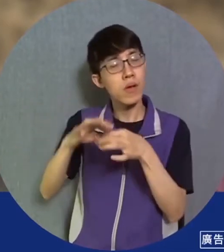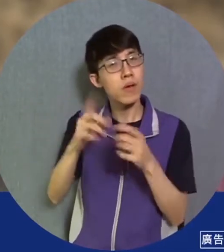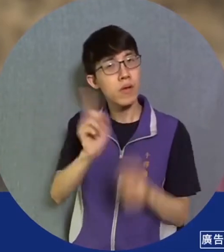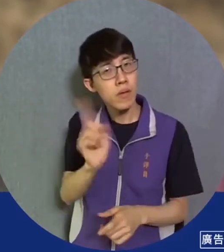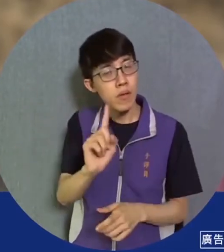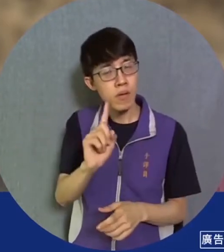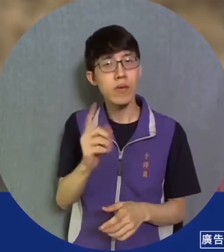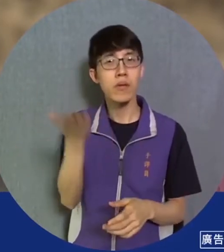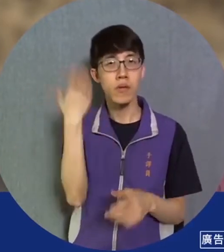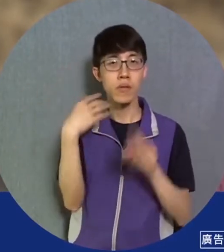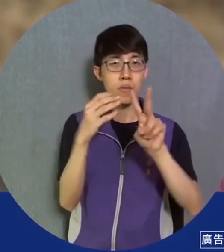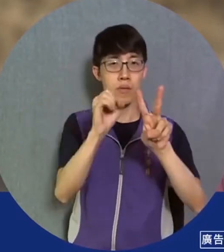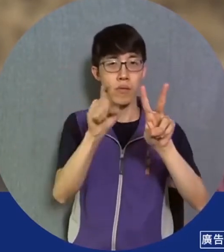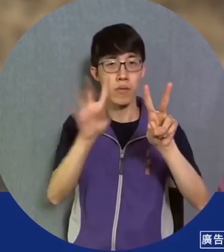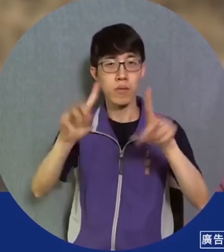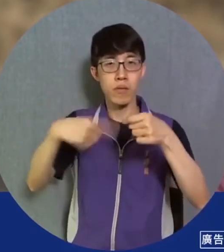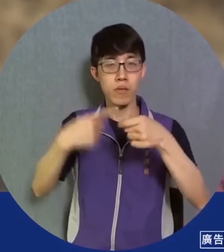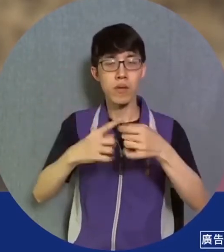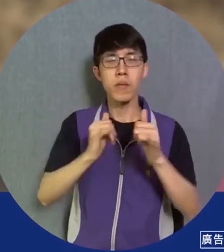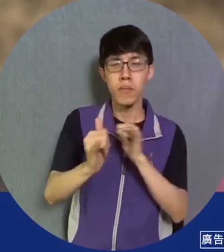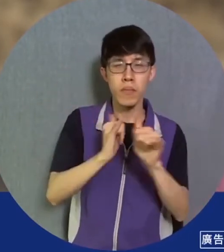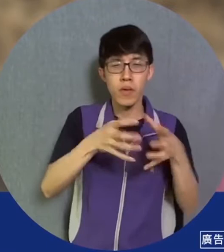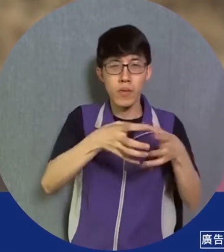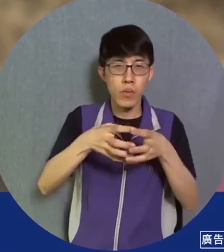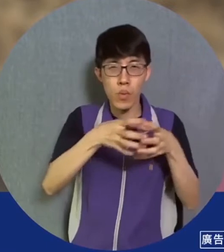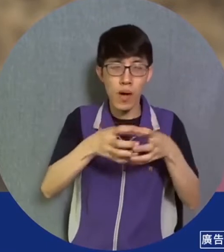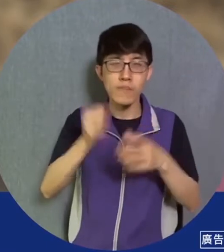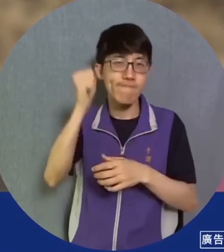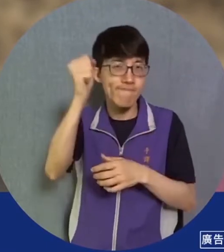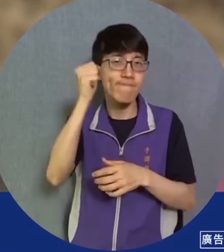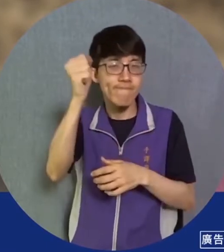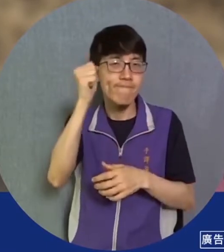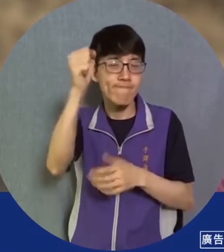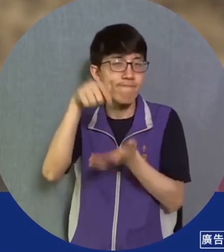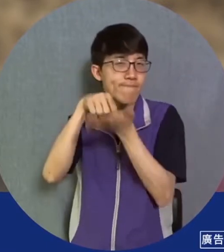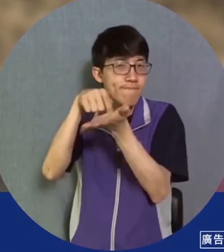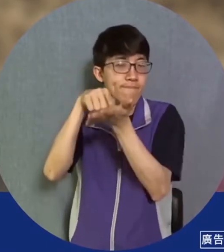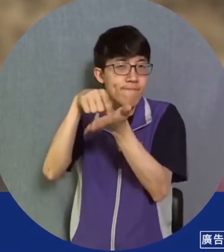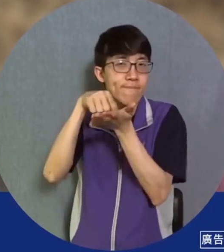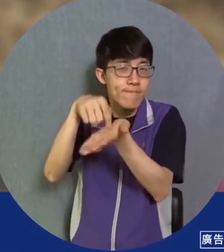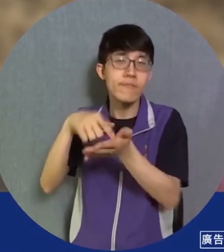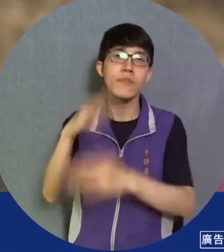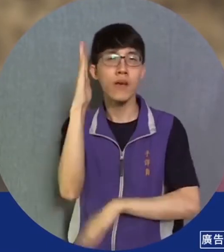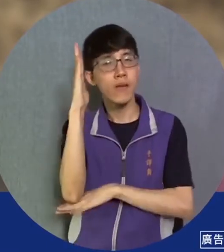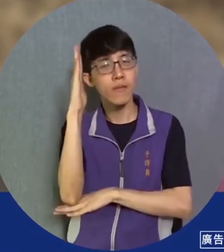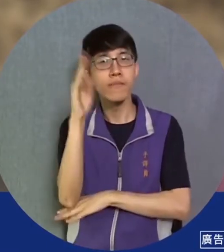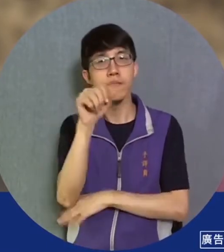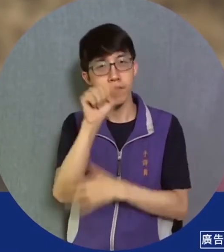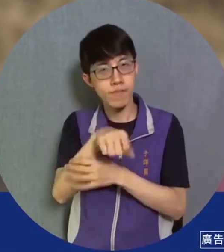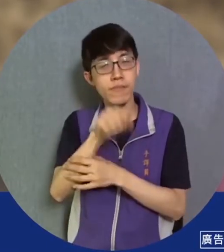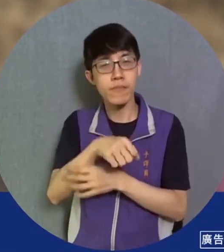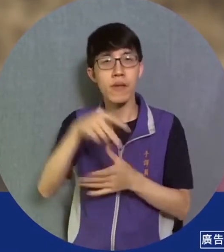因为2014年的时候，在非常多民间团体的这个压力底下，那政府呢就顺水推舟的，立法院